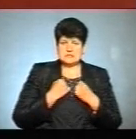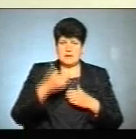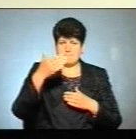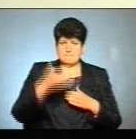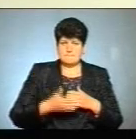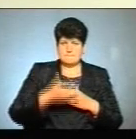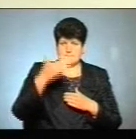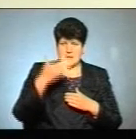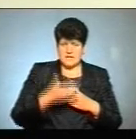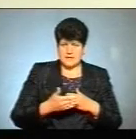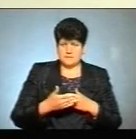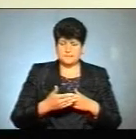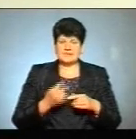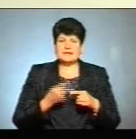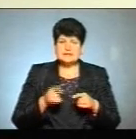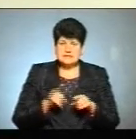Це так само